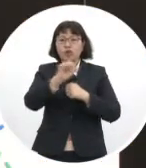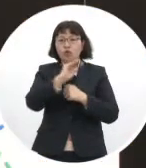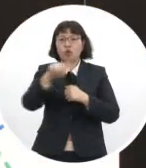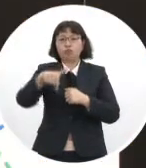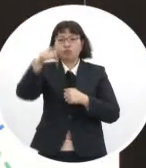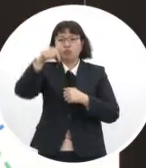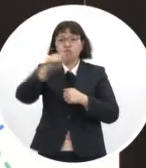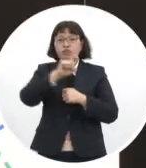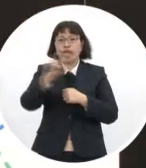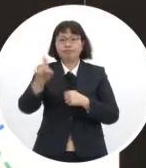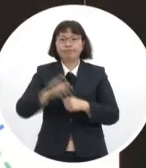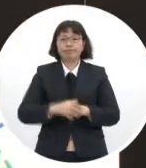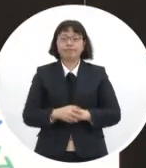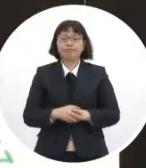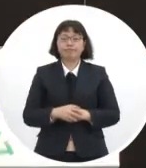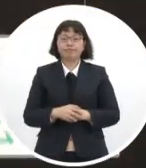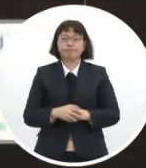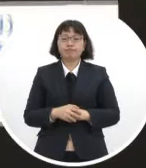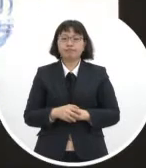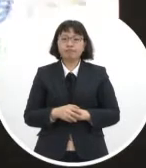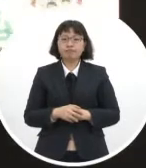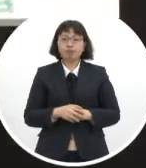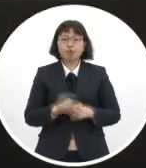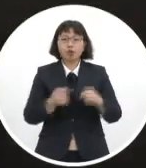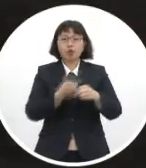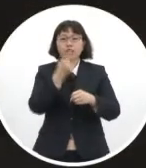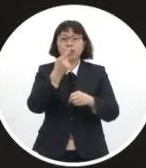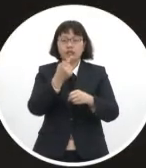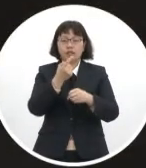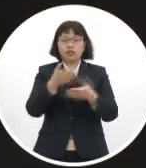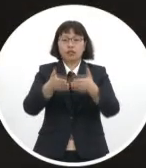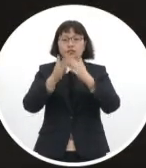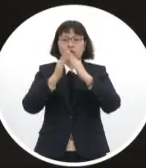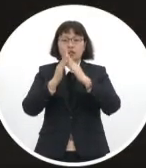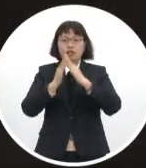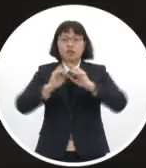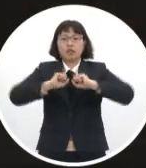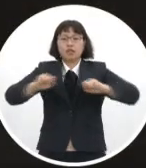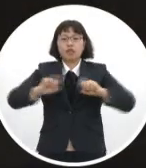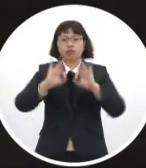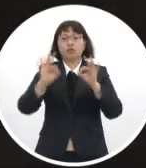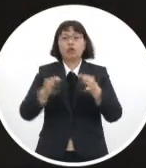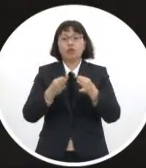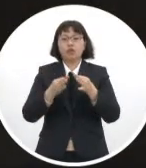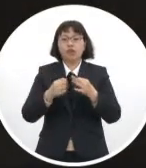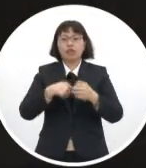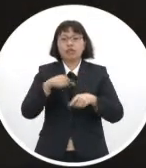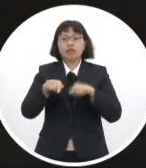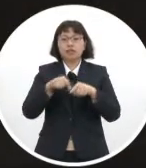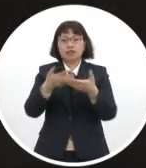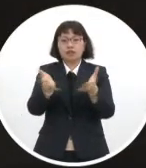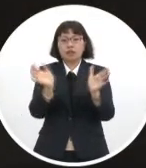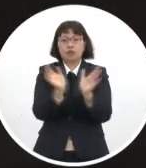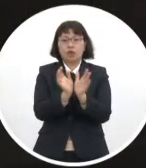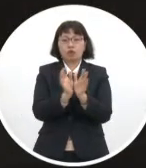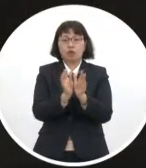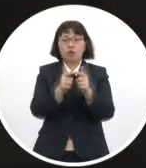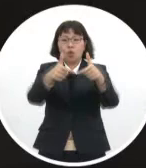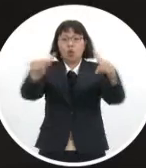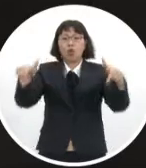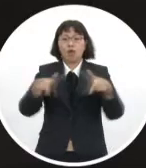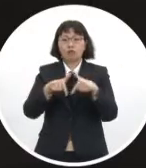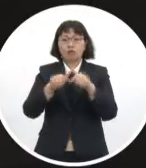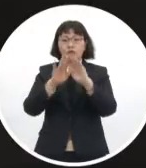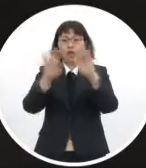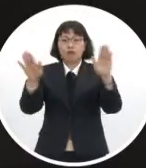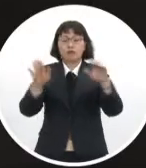COP10。 この会議を契機に設立された生物多様性自治体ネットワークのフォーラムが開催され